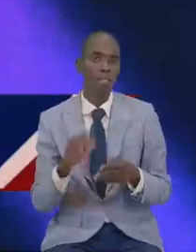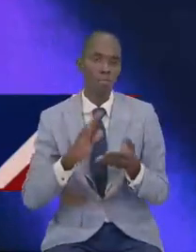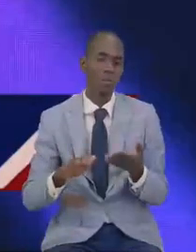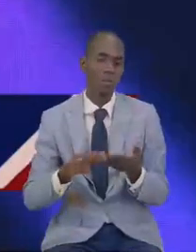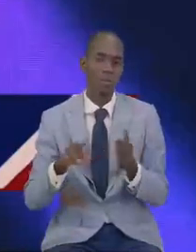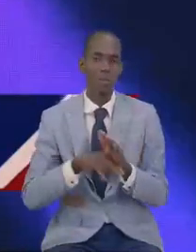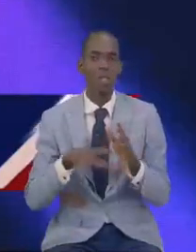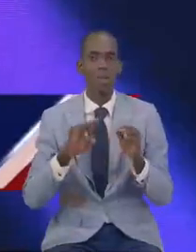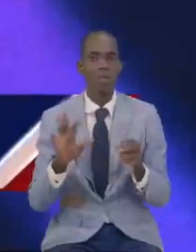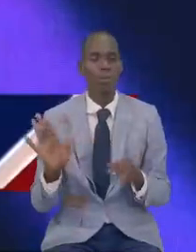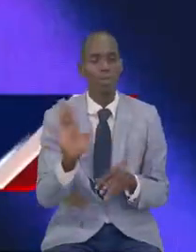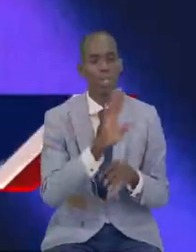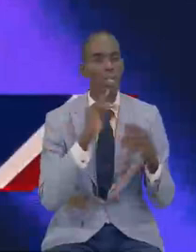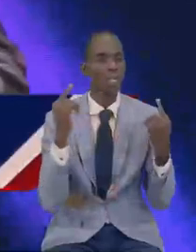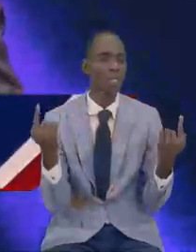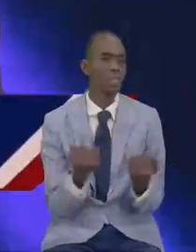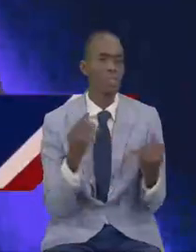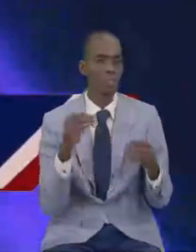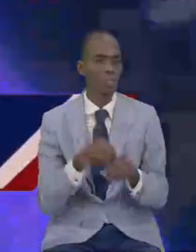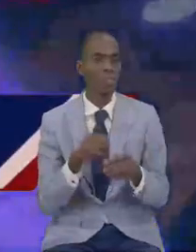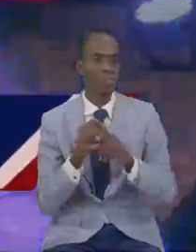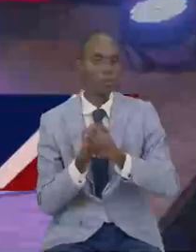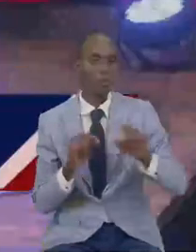péchés. Verset 78.